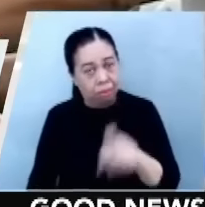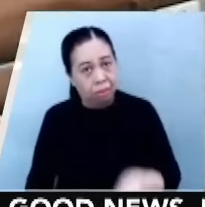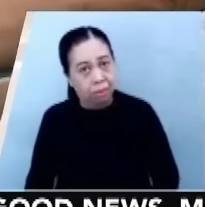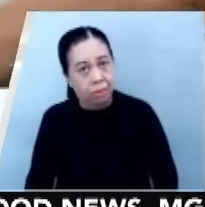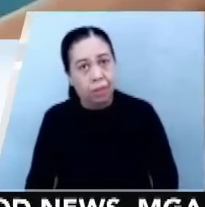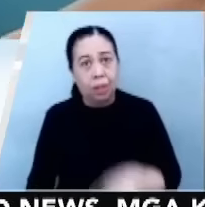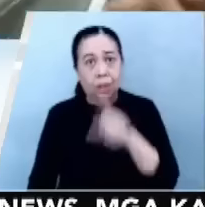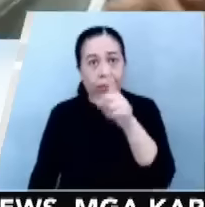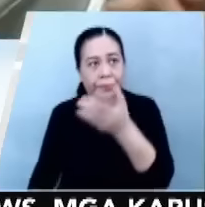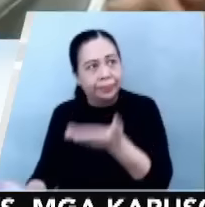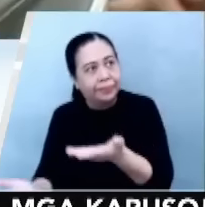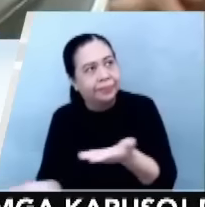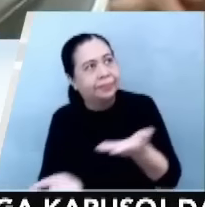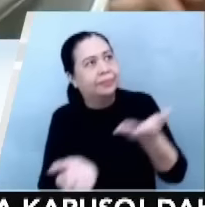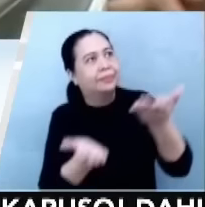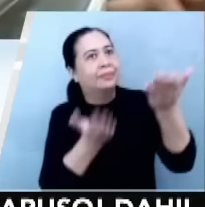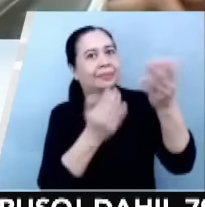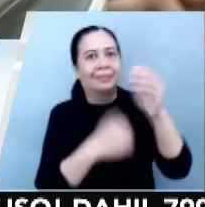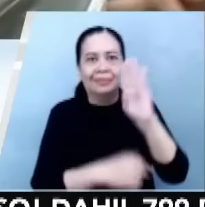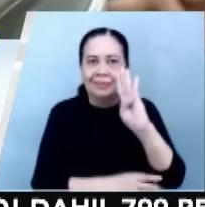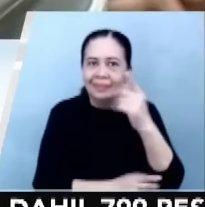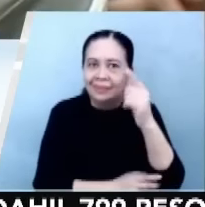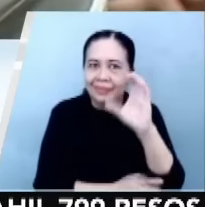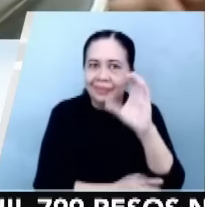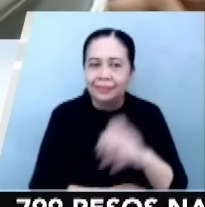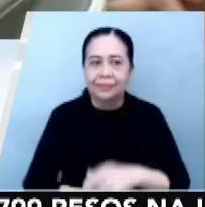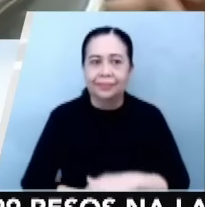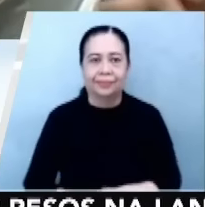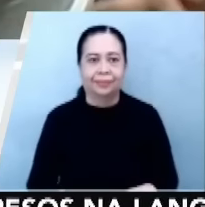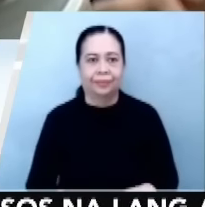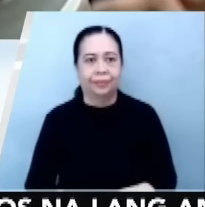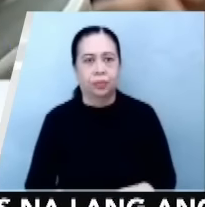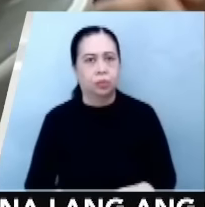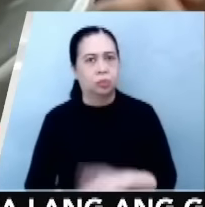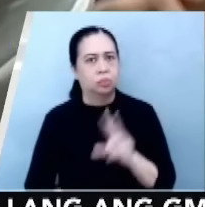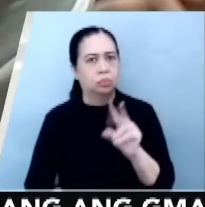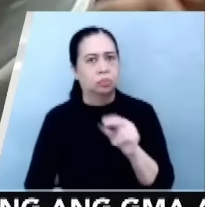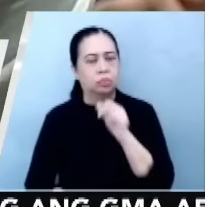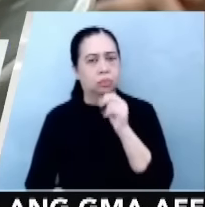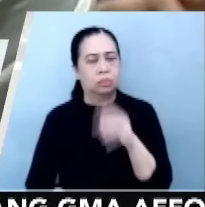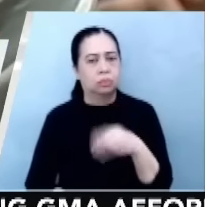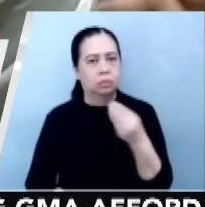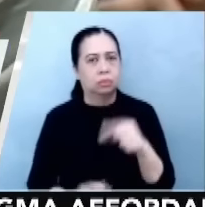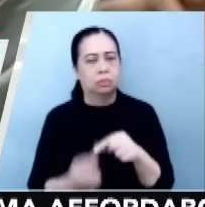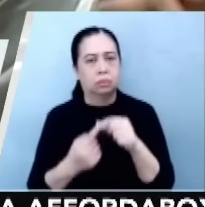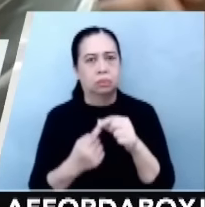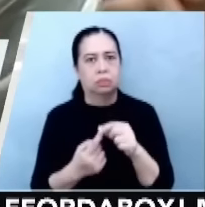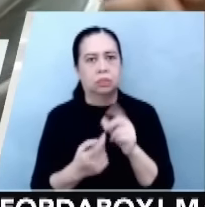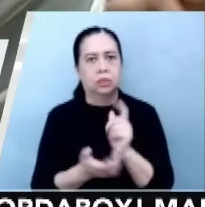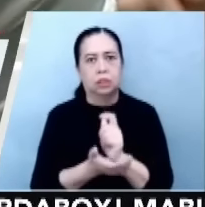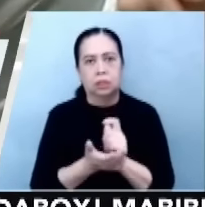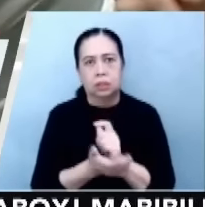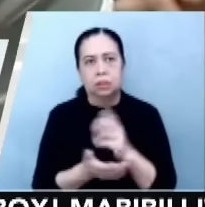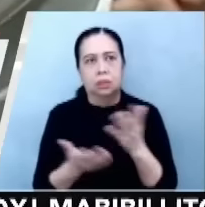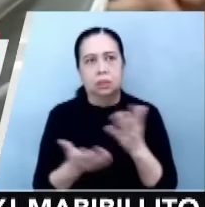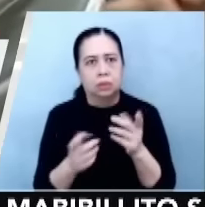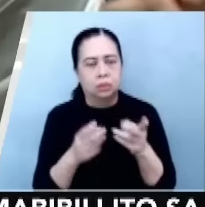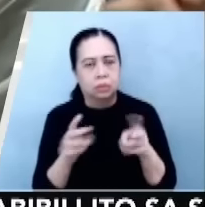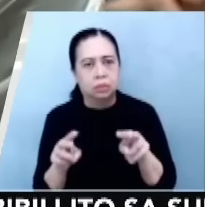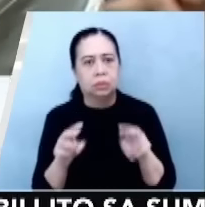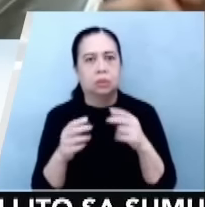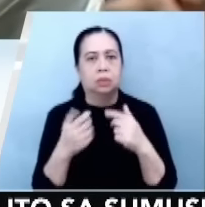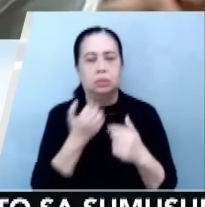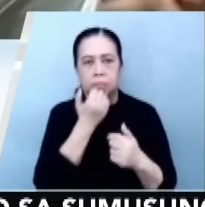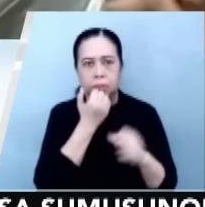sa BGC. Definitely, we are not giving him special treatment. Meron po kaming pagkakamali